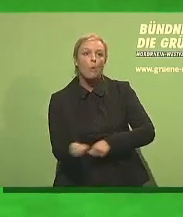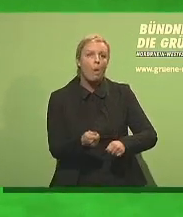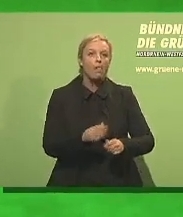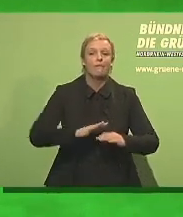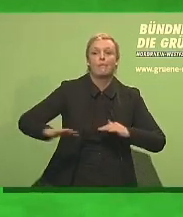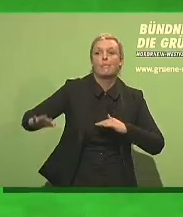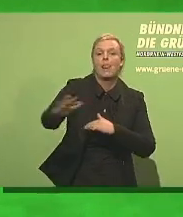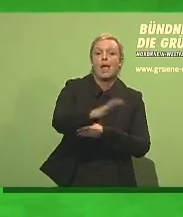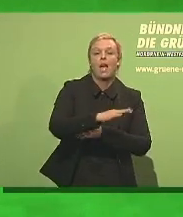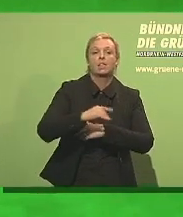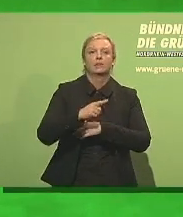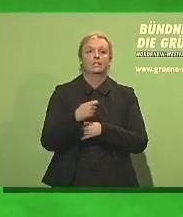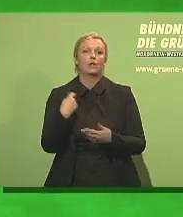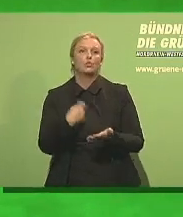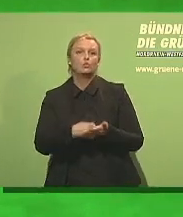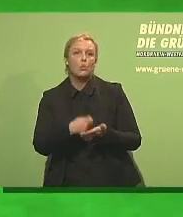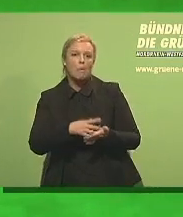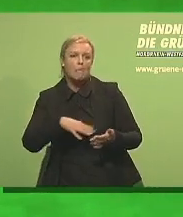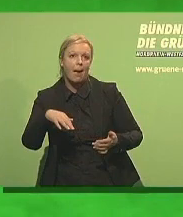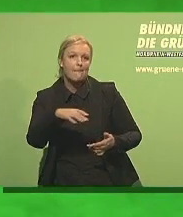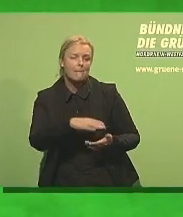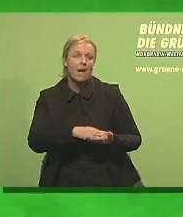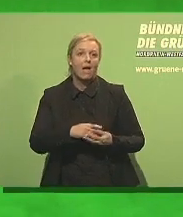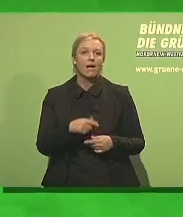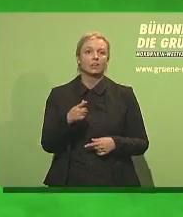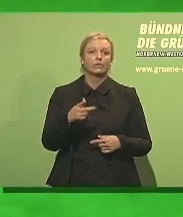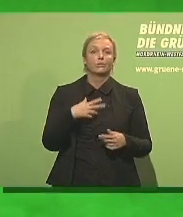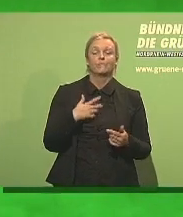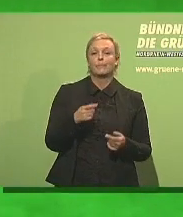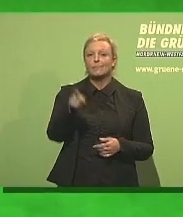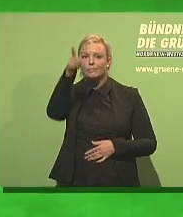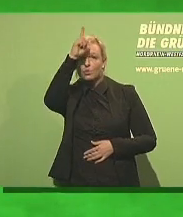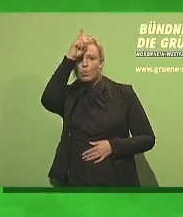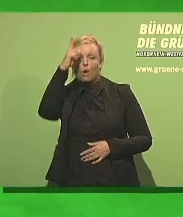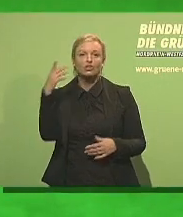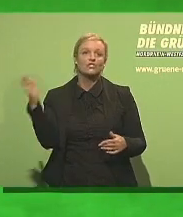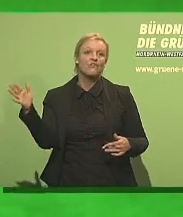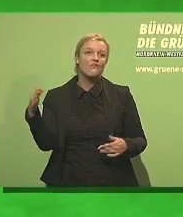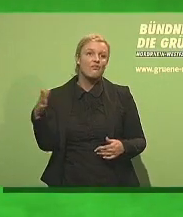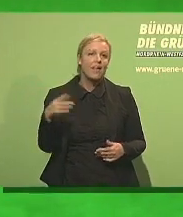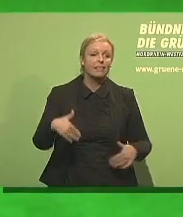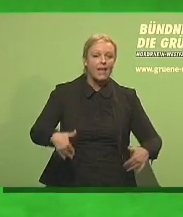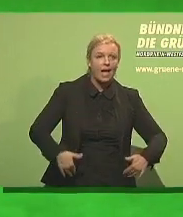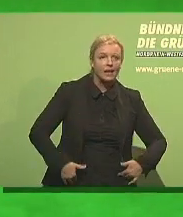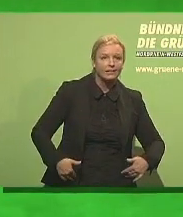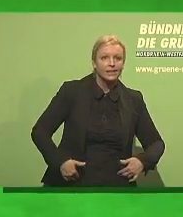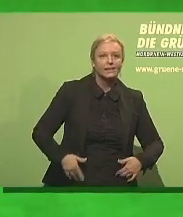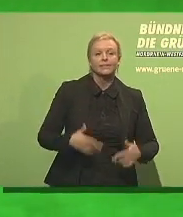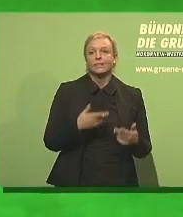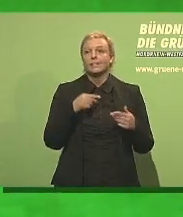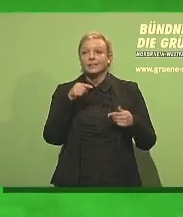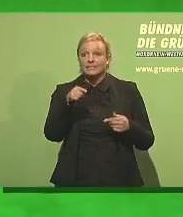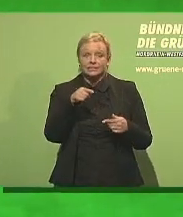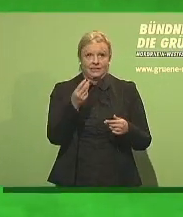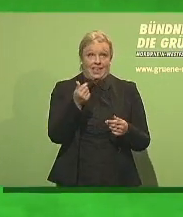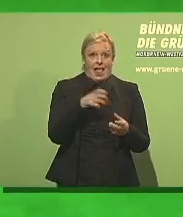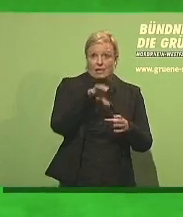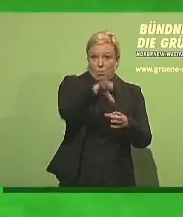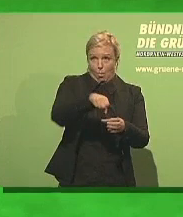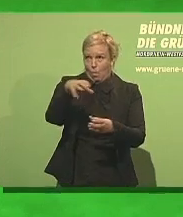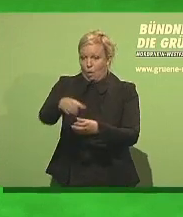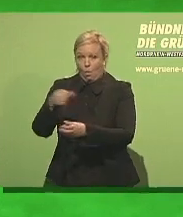Supermarktketten, dass der Deutsche Wetterdienst und all diese ganzen Absurditäten weiter ausgenommen werden. Das ist eine Frage